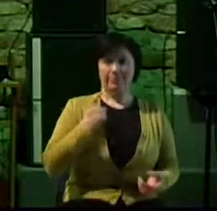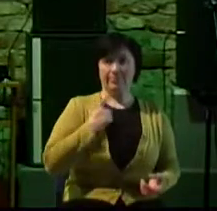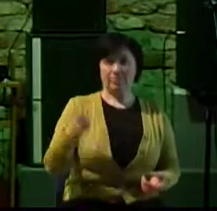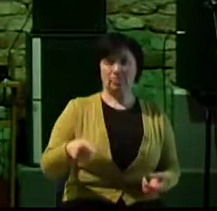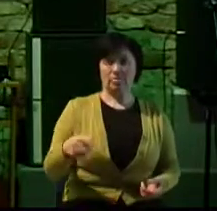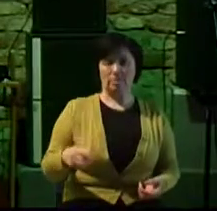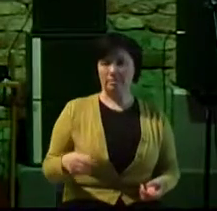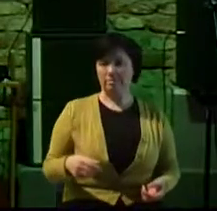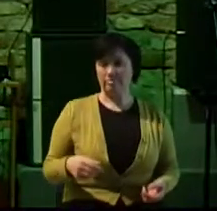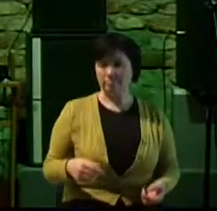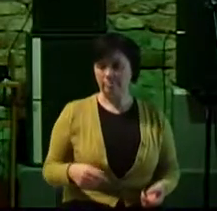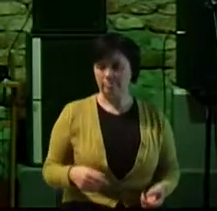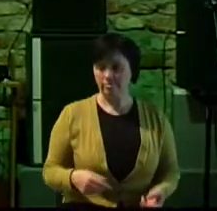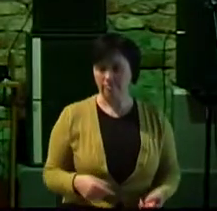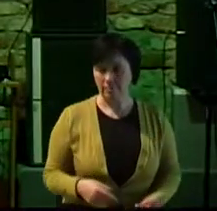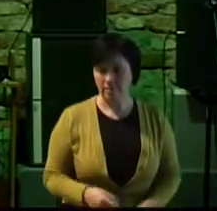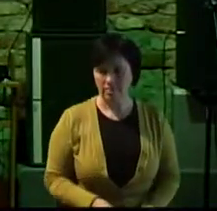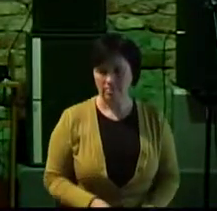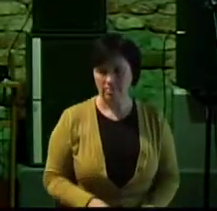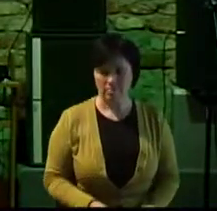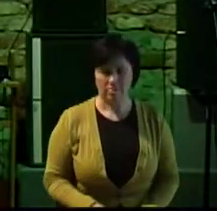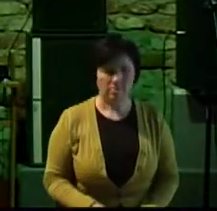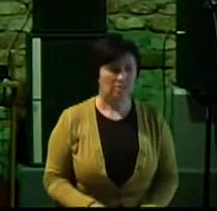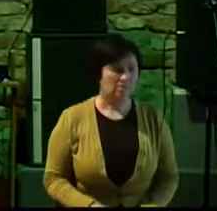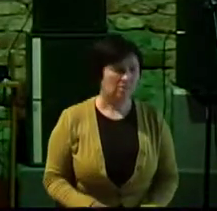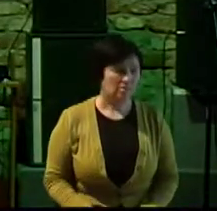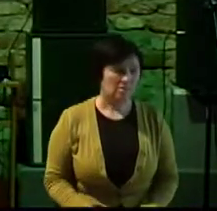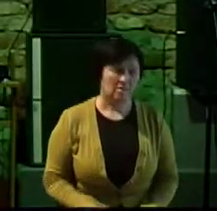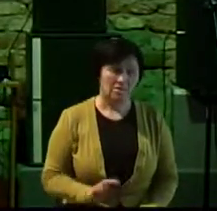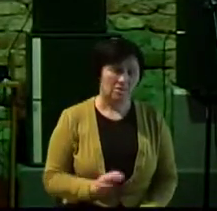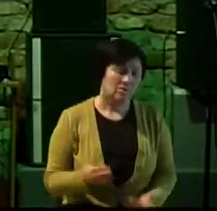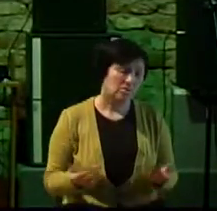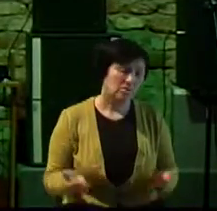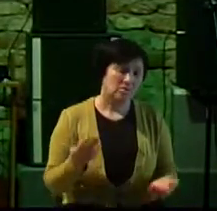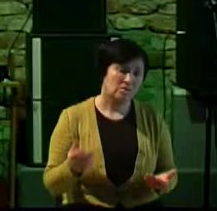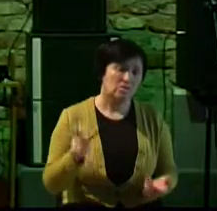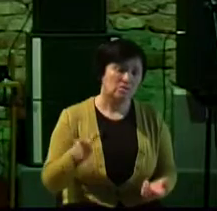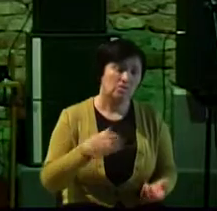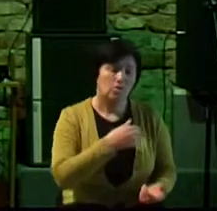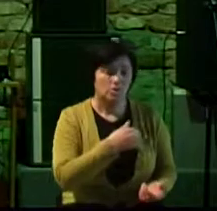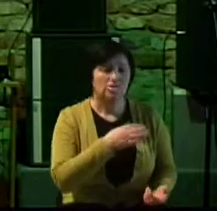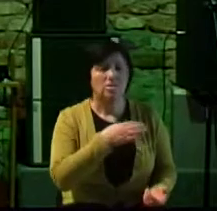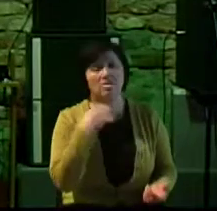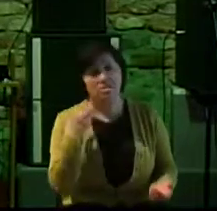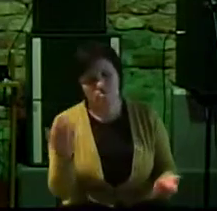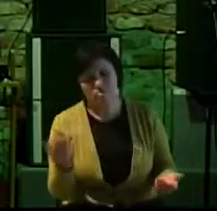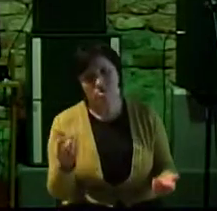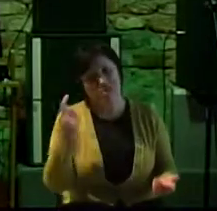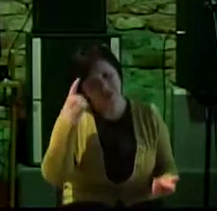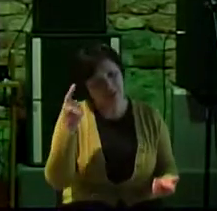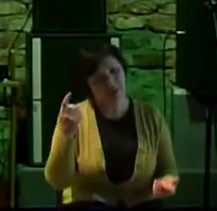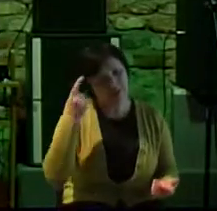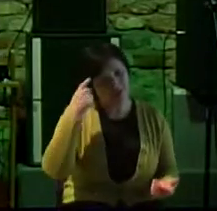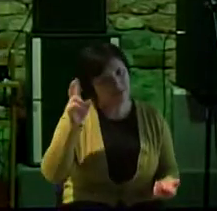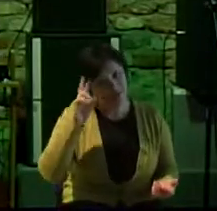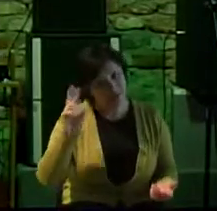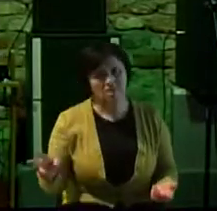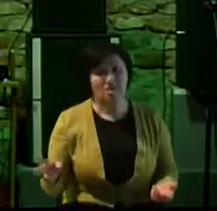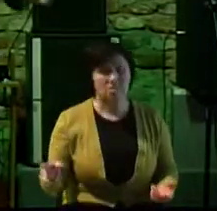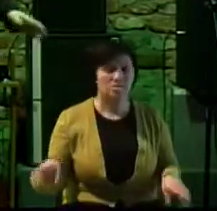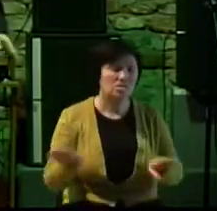Петрова или Иванова. Хочет он того или не хочет он того. Знает он это или не знает,